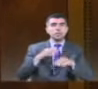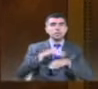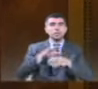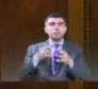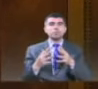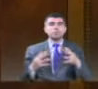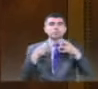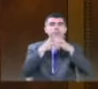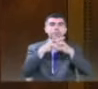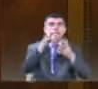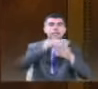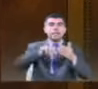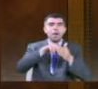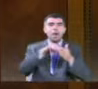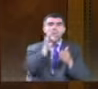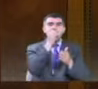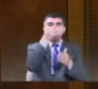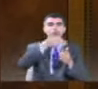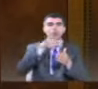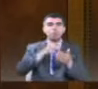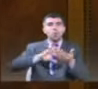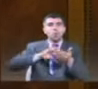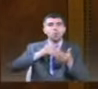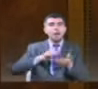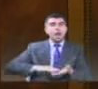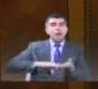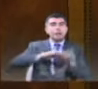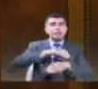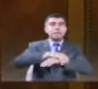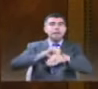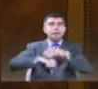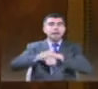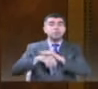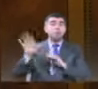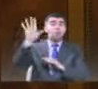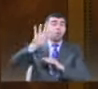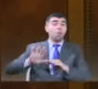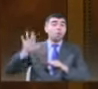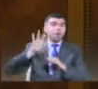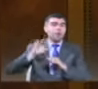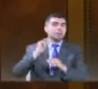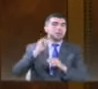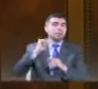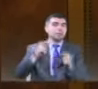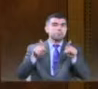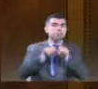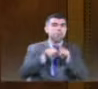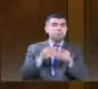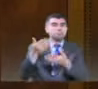الخليجي الشقيقة، ووضعنا المتقدم مع الاتحاد الأوروبي، وعلاقاتنا المتميزة مع